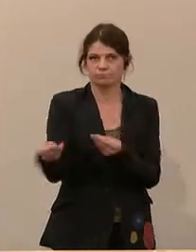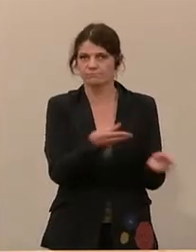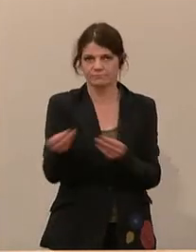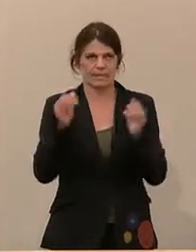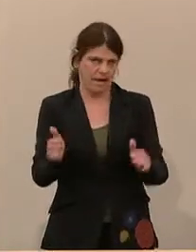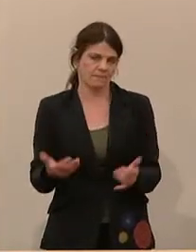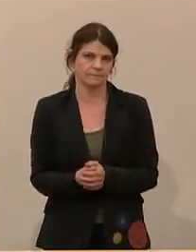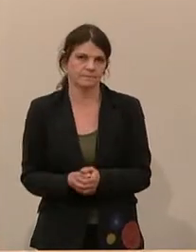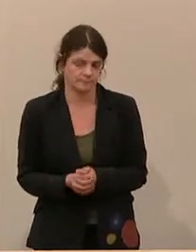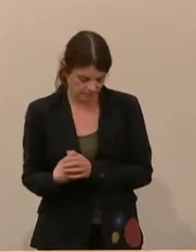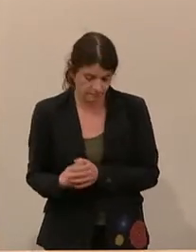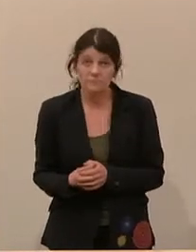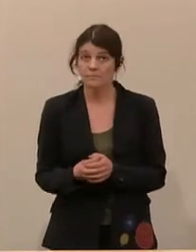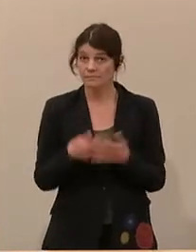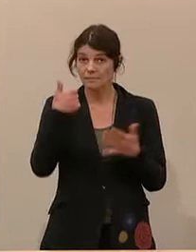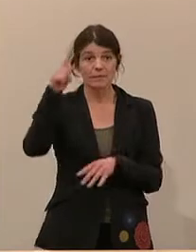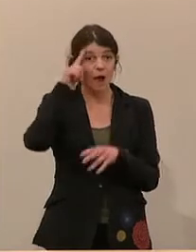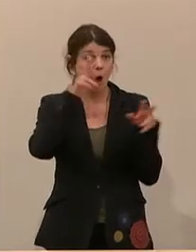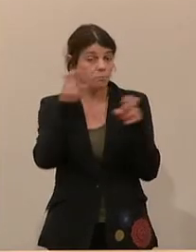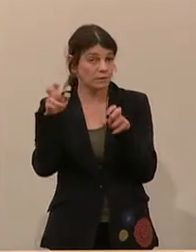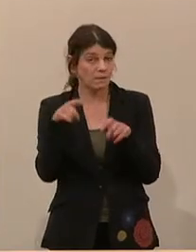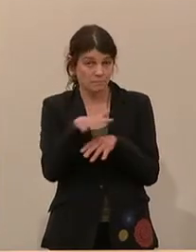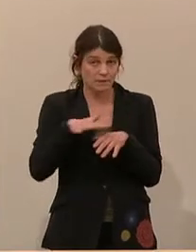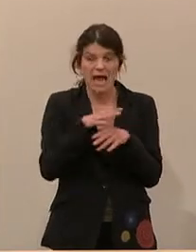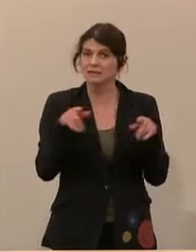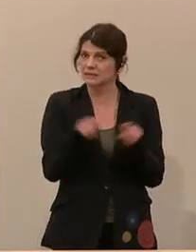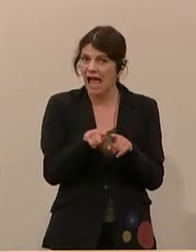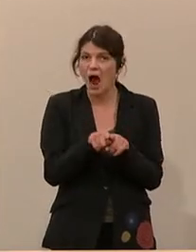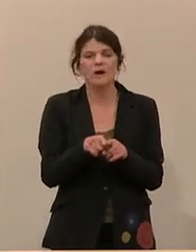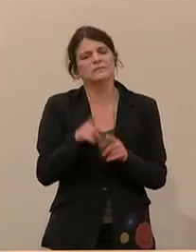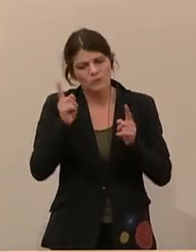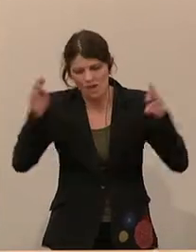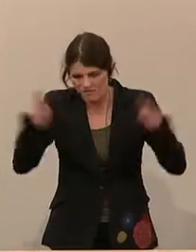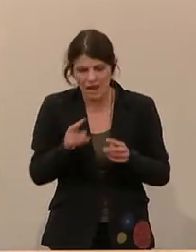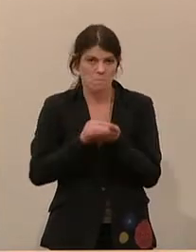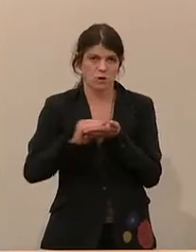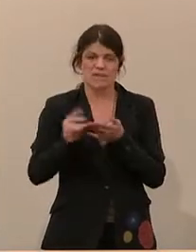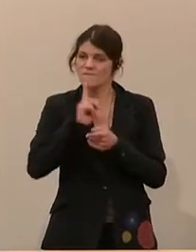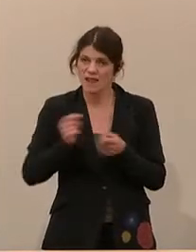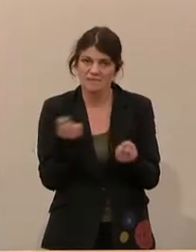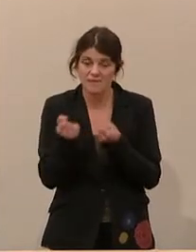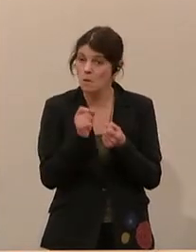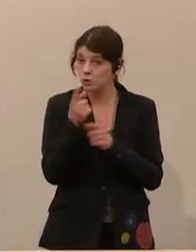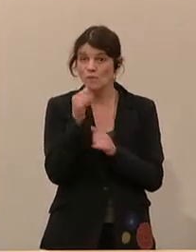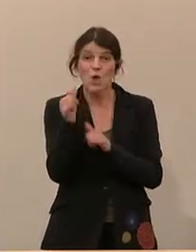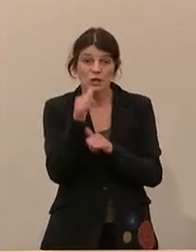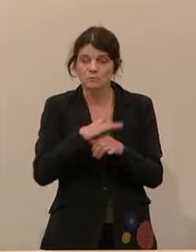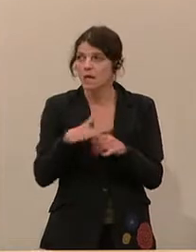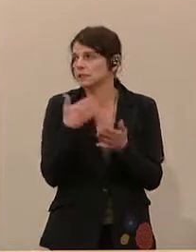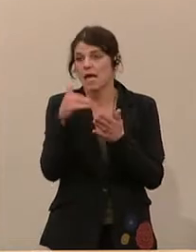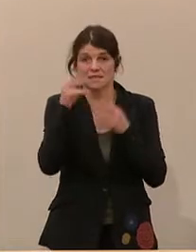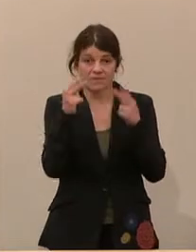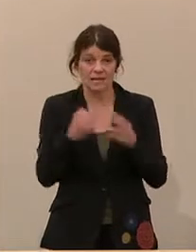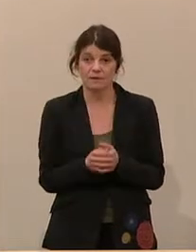können. Eins der Hauptthemen ist nach wie vor die Entbürokratisierung, gerade für den touristischen Bereich ganz, ganz